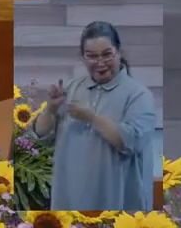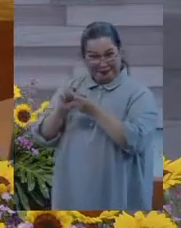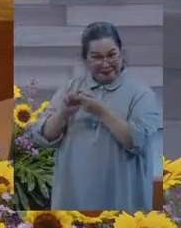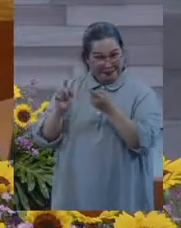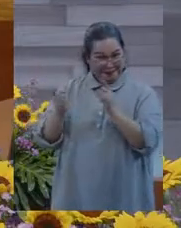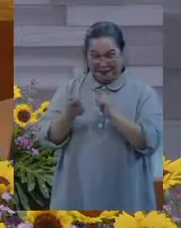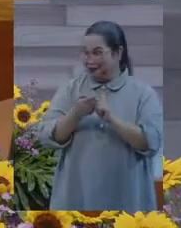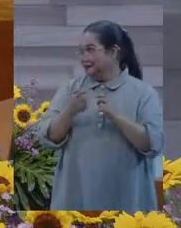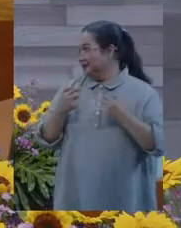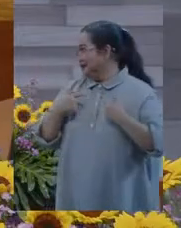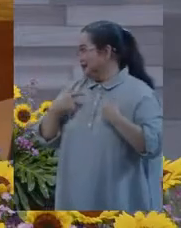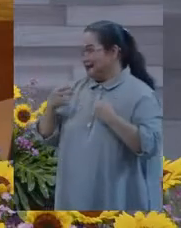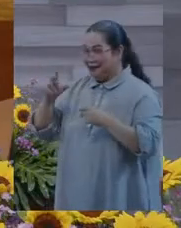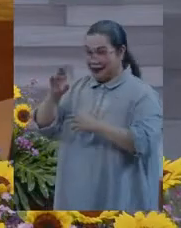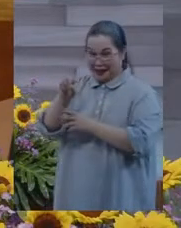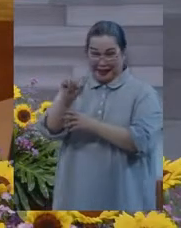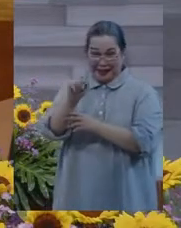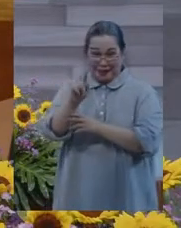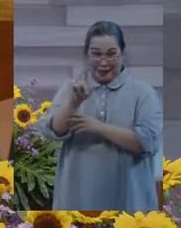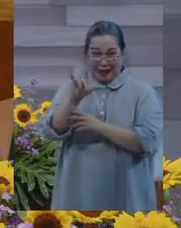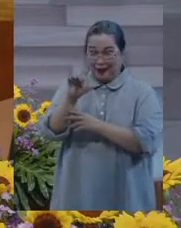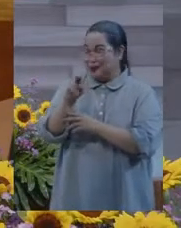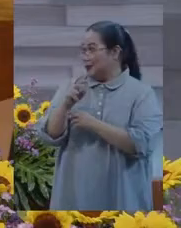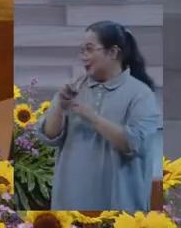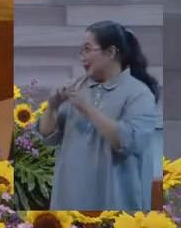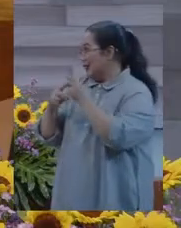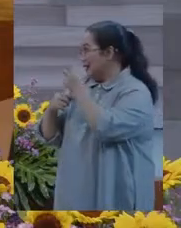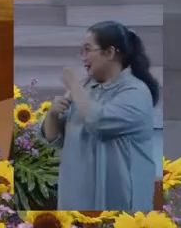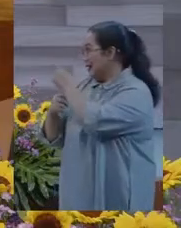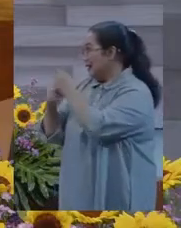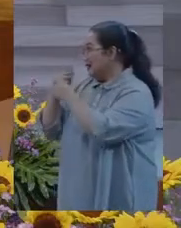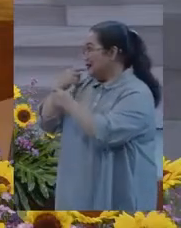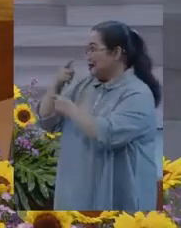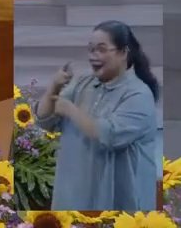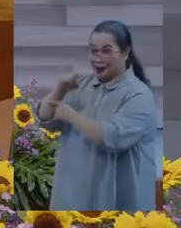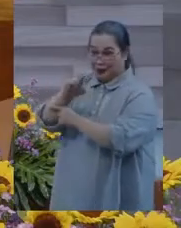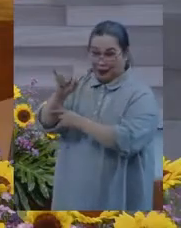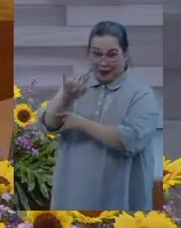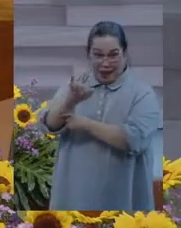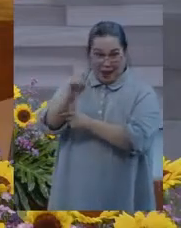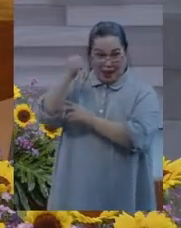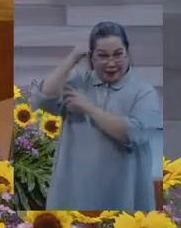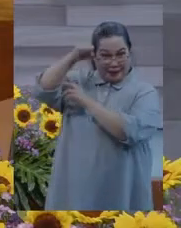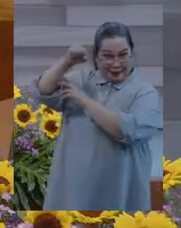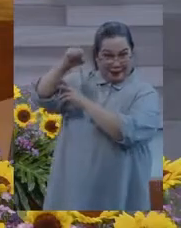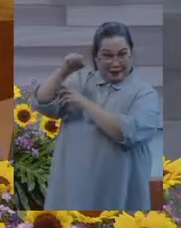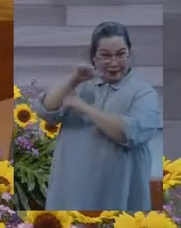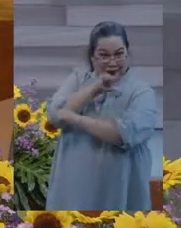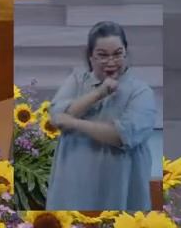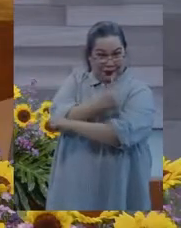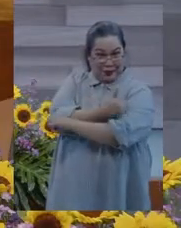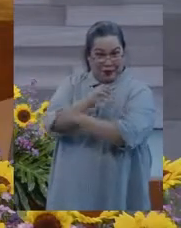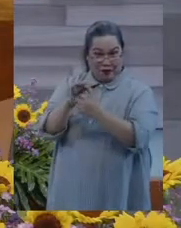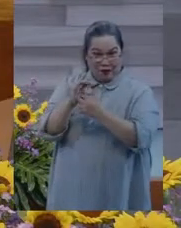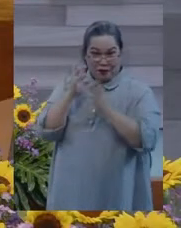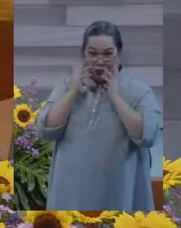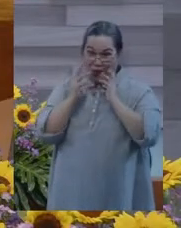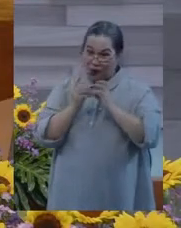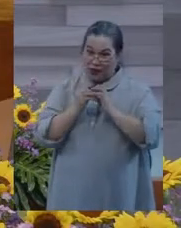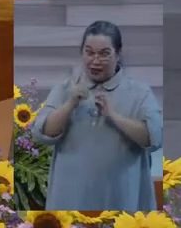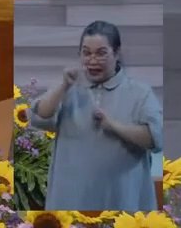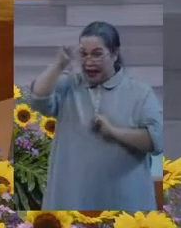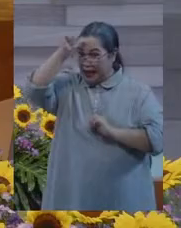si Abinu ay sa number 16, nagrebel against the authority of Moses and